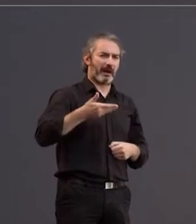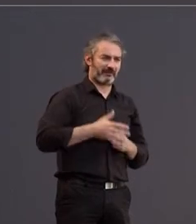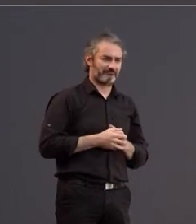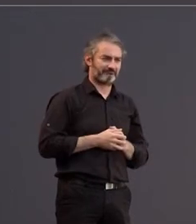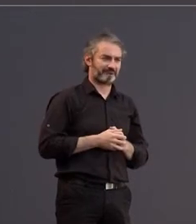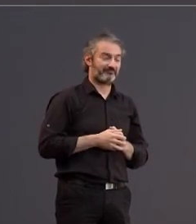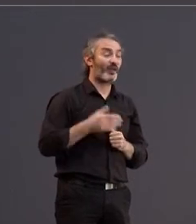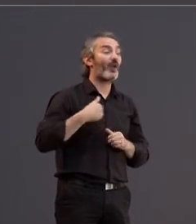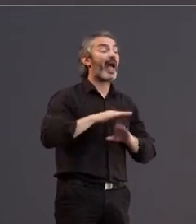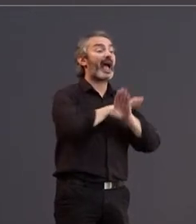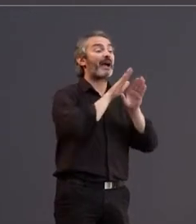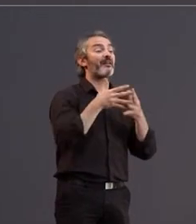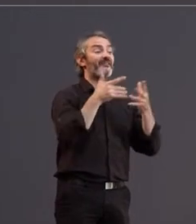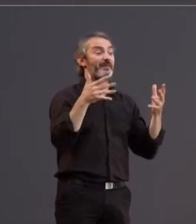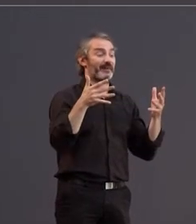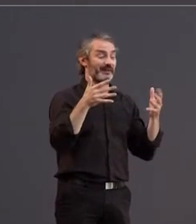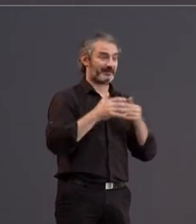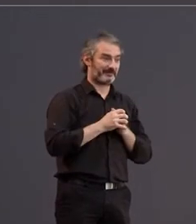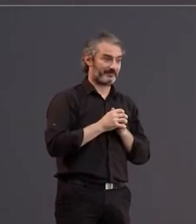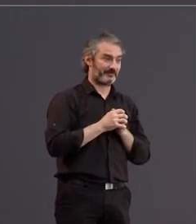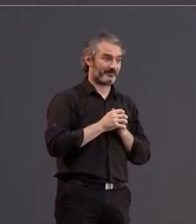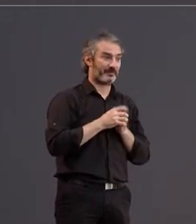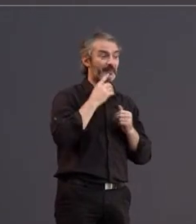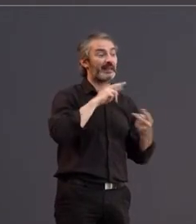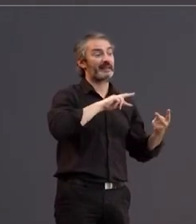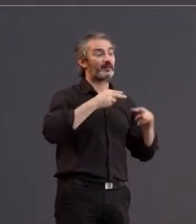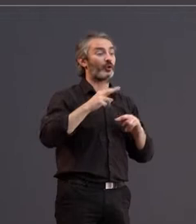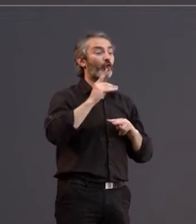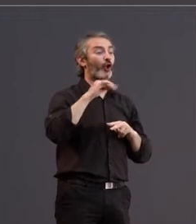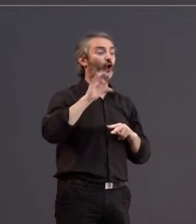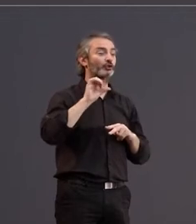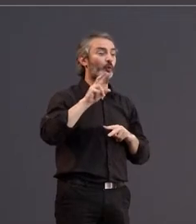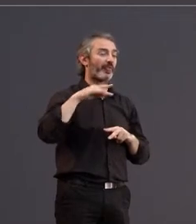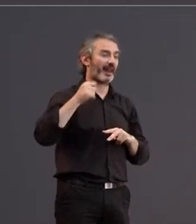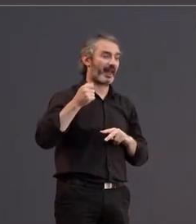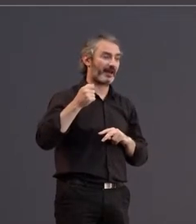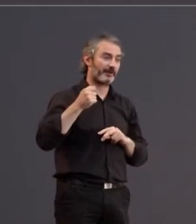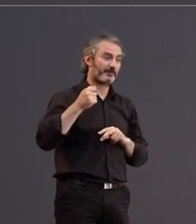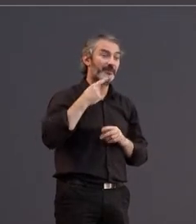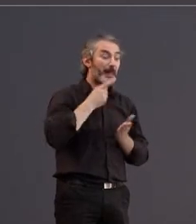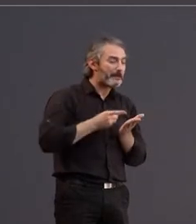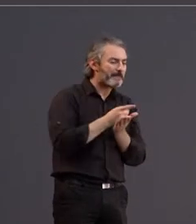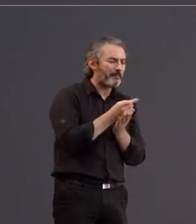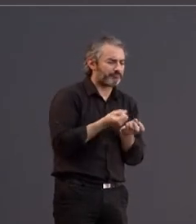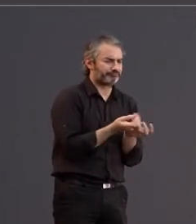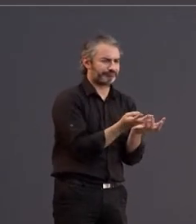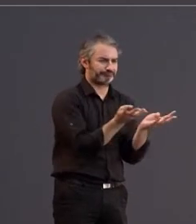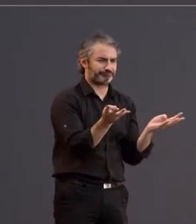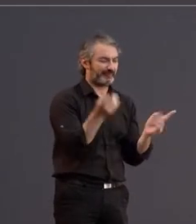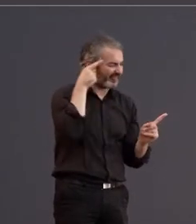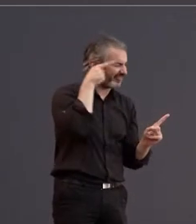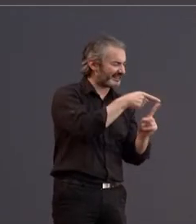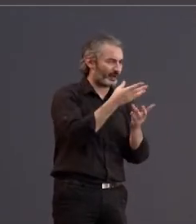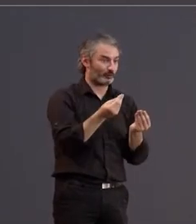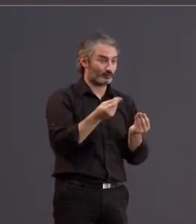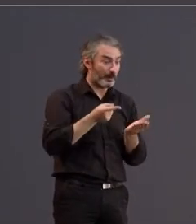I m'agradaria acabar amb aquest fragment de la Jeanette Winterson traduït per la Dolors Odina. El mapa té més d'una ruta, més d'un destí.